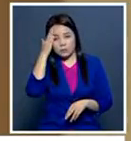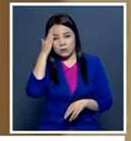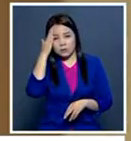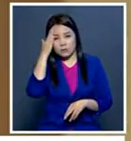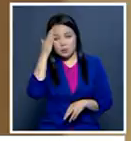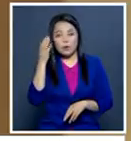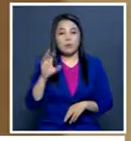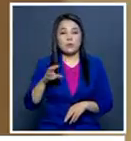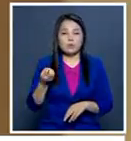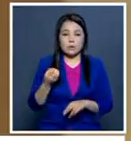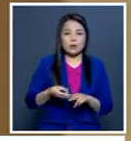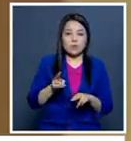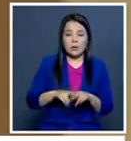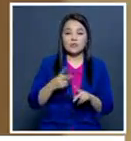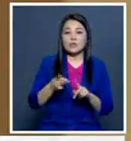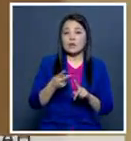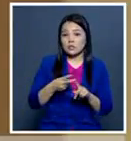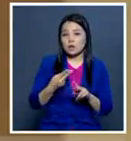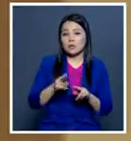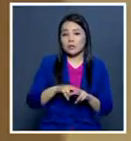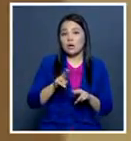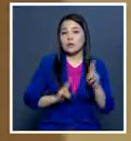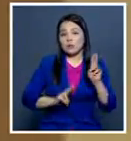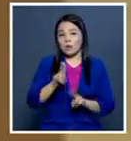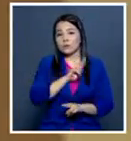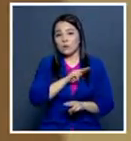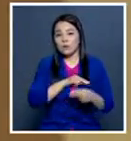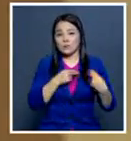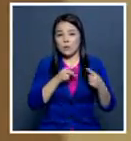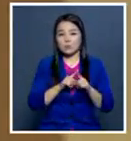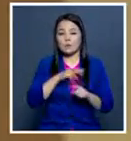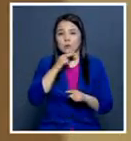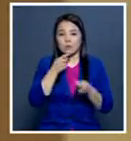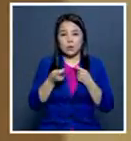одан кейін барып, енді екінші, сол еңбек қауіпсіздігін дұрыс сақтамаған